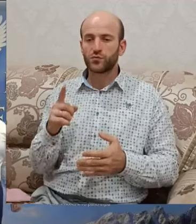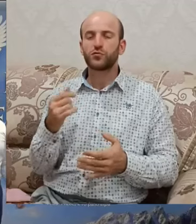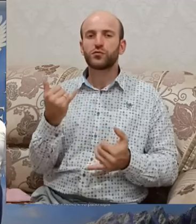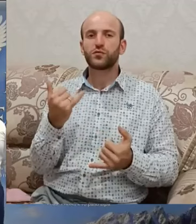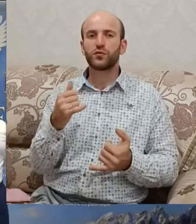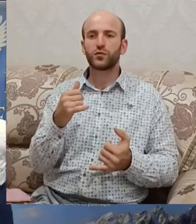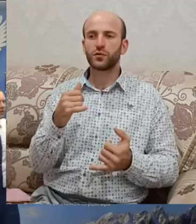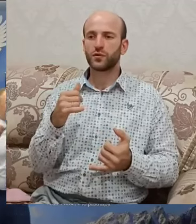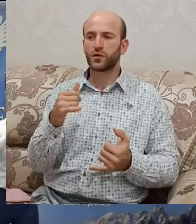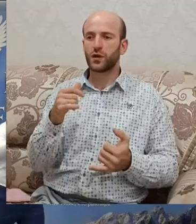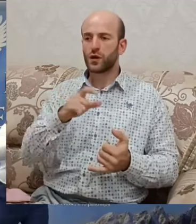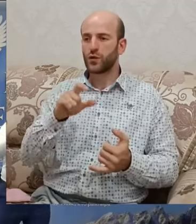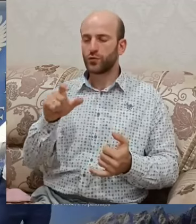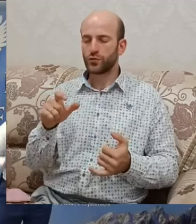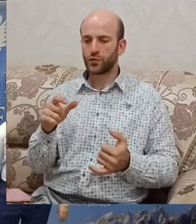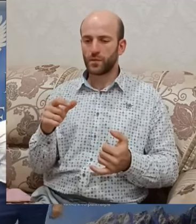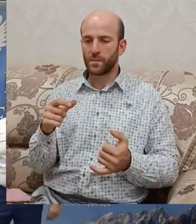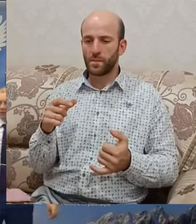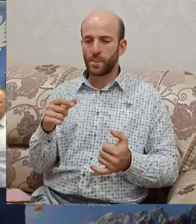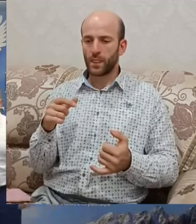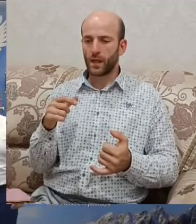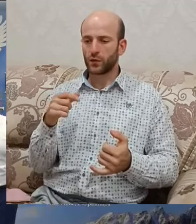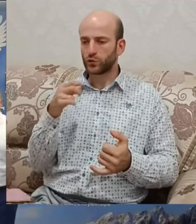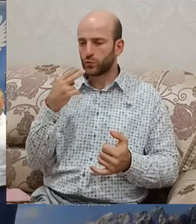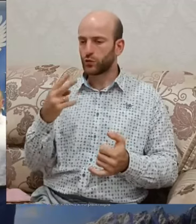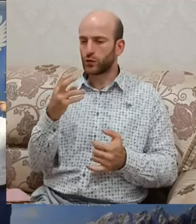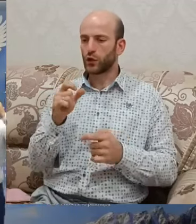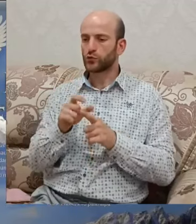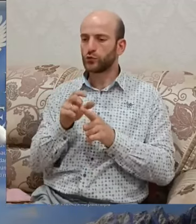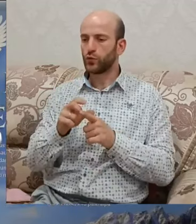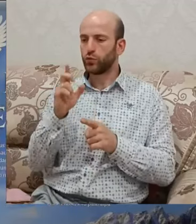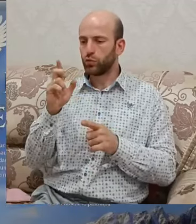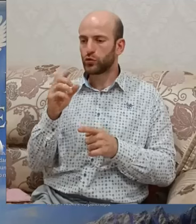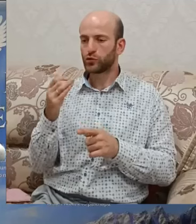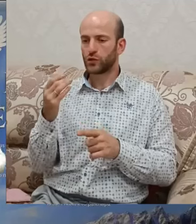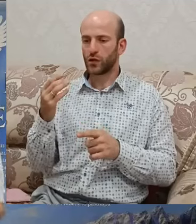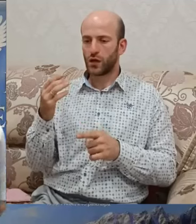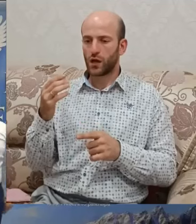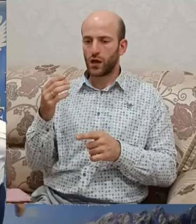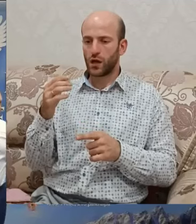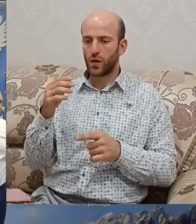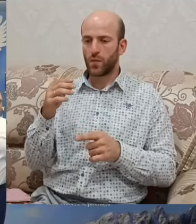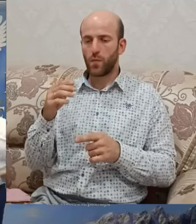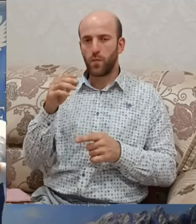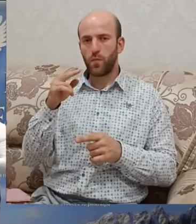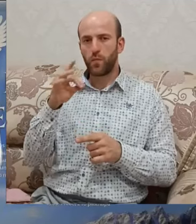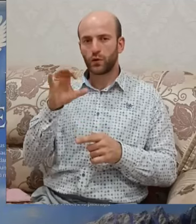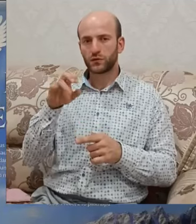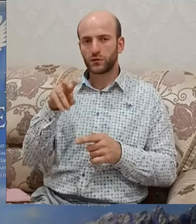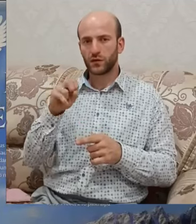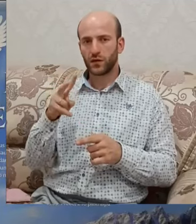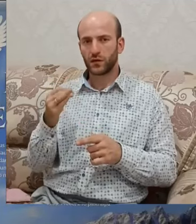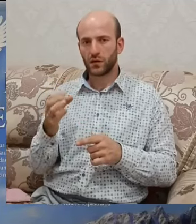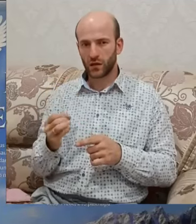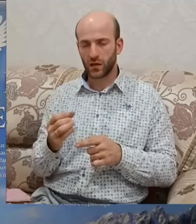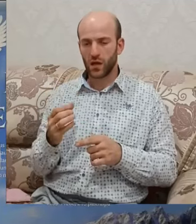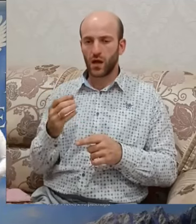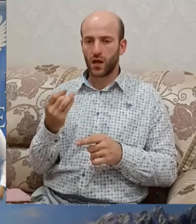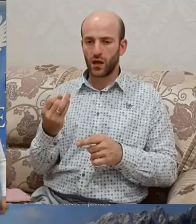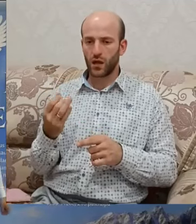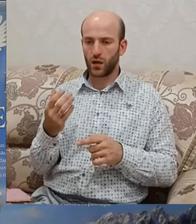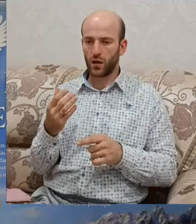люди неправильно неteisingai видят послание. Ją приима. Неправильно его принимают. Tai yra умственно. Tai protiškai. Bet ne pagal tikėjimą,